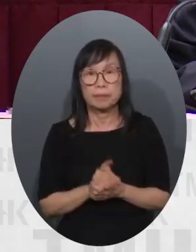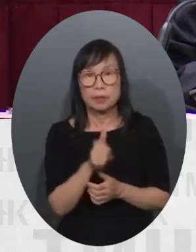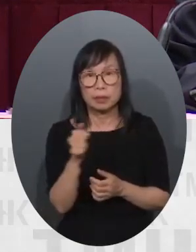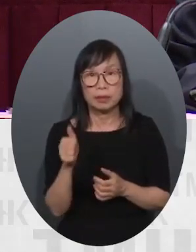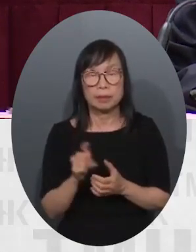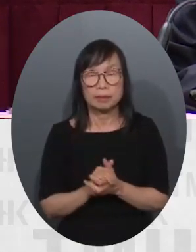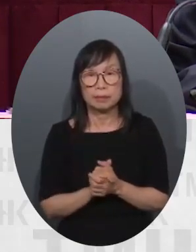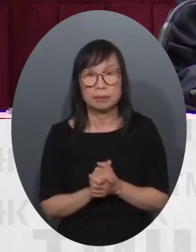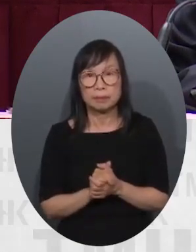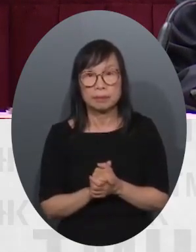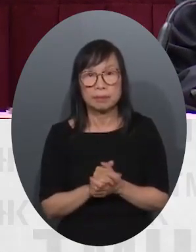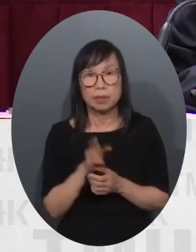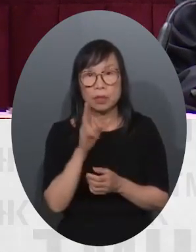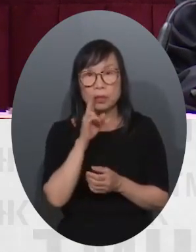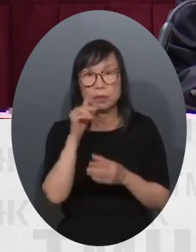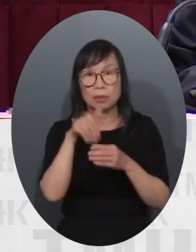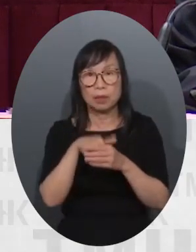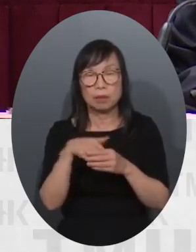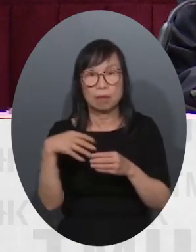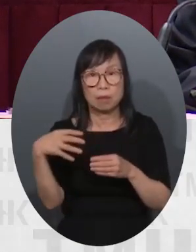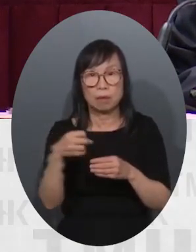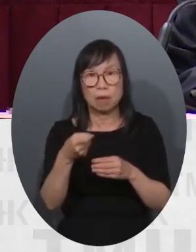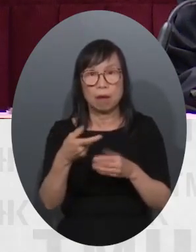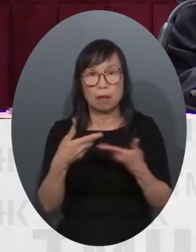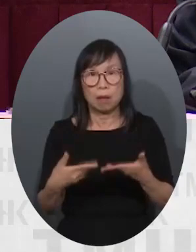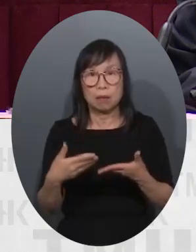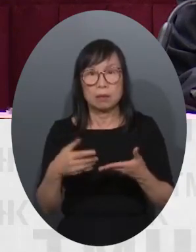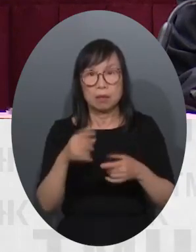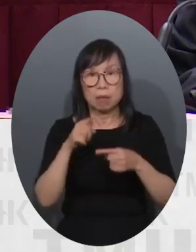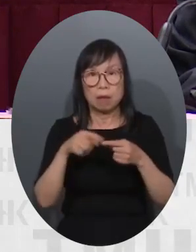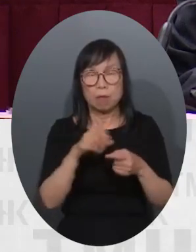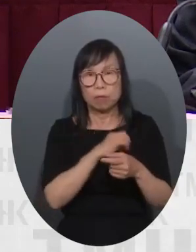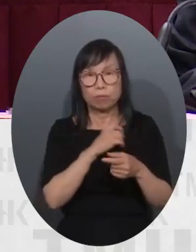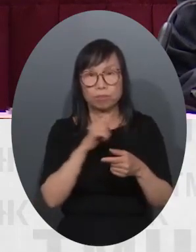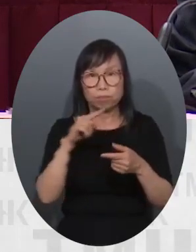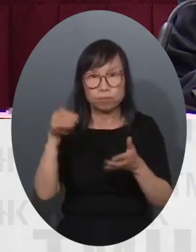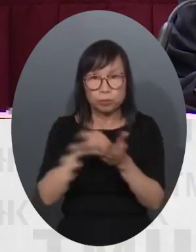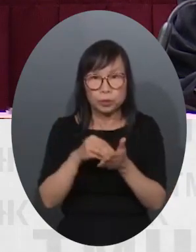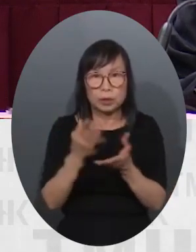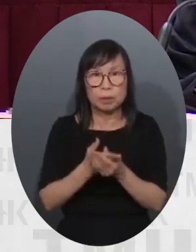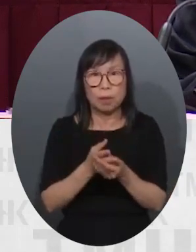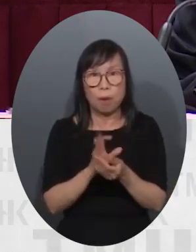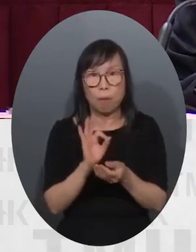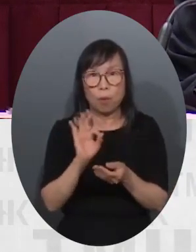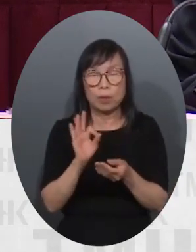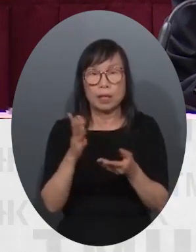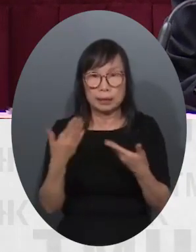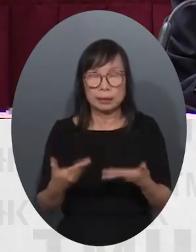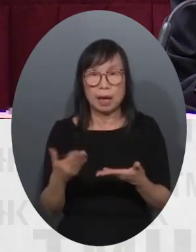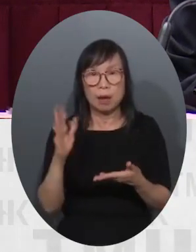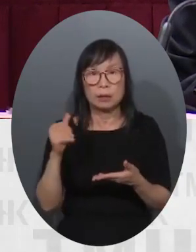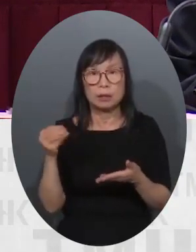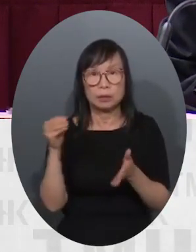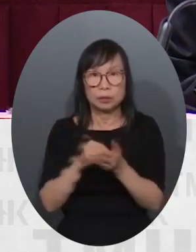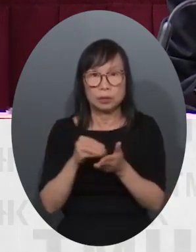多謝。如果台下股東對今次大會通告內在的決議案冇問題，我現在開始進入決